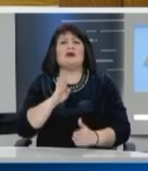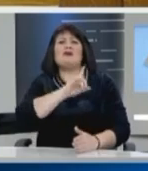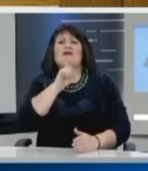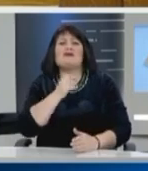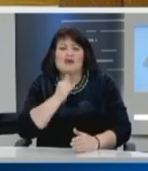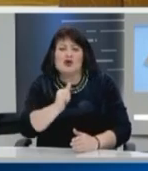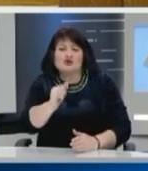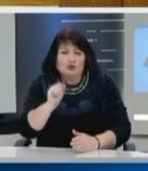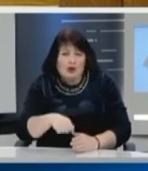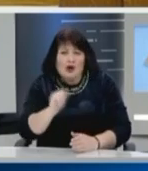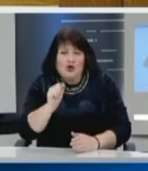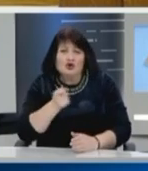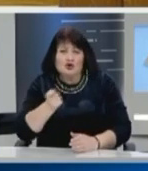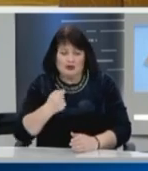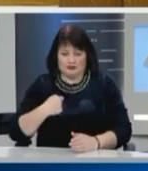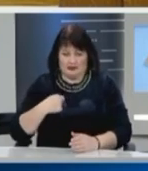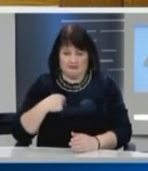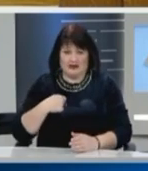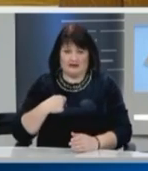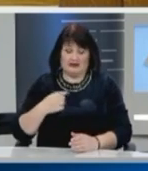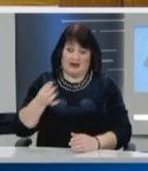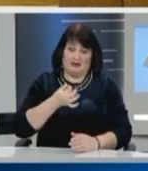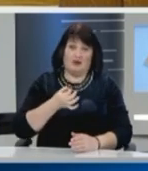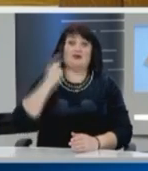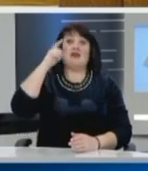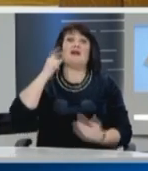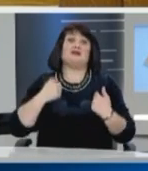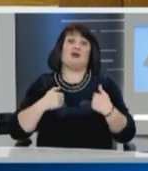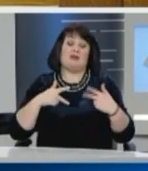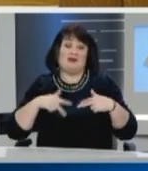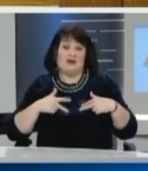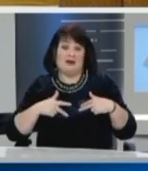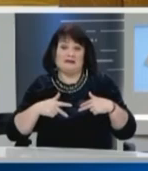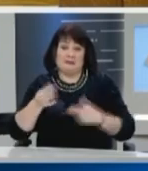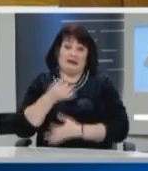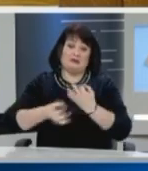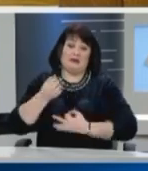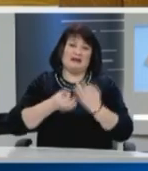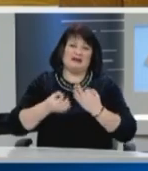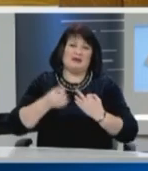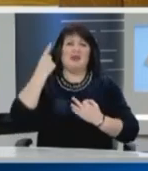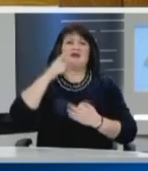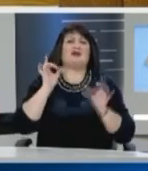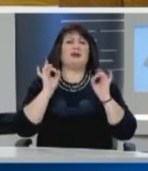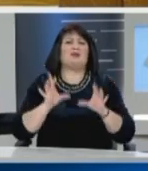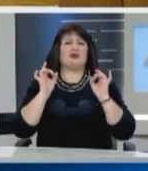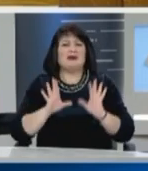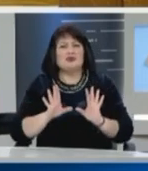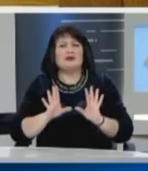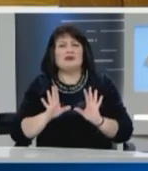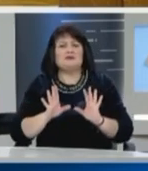βιωσιμότητας. Και ήρθαμε εμείς που δεν ξέραμε να κυβερνάμε, που δεν ξέραμε τους ευρωπαϊκούς